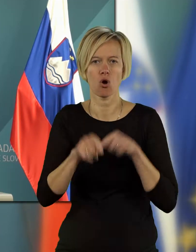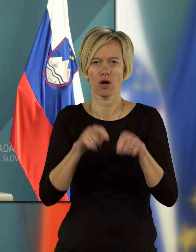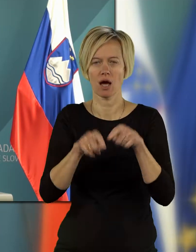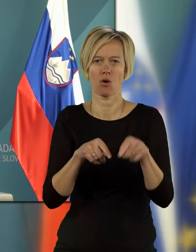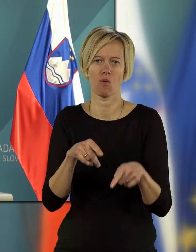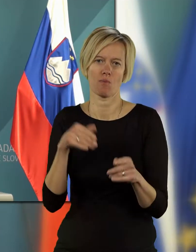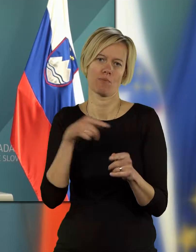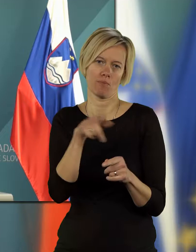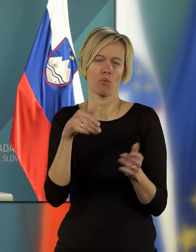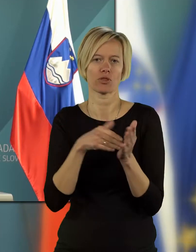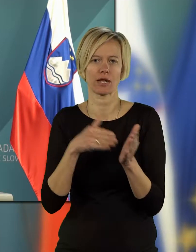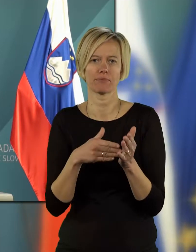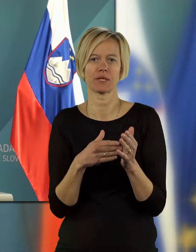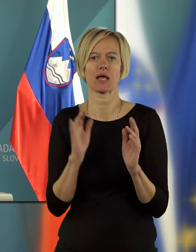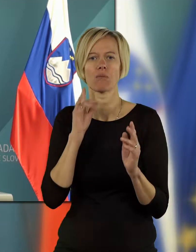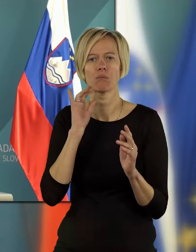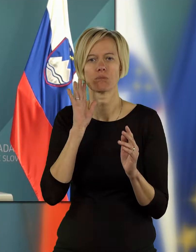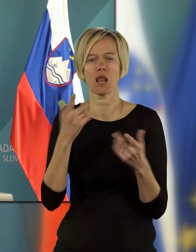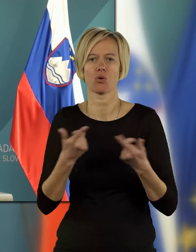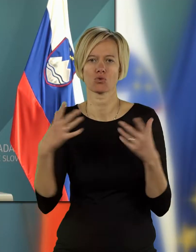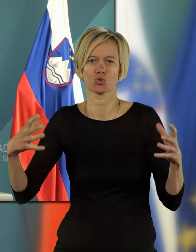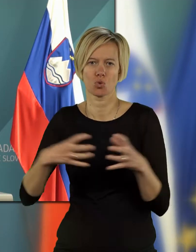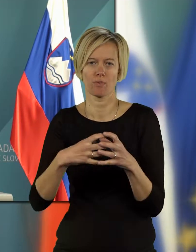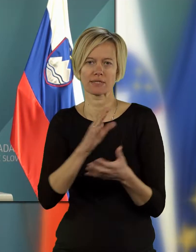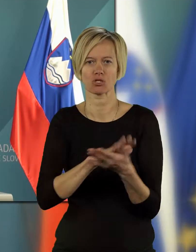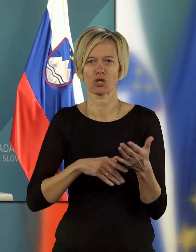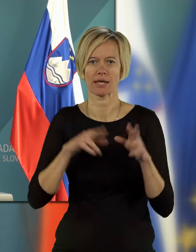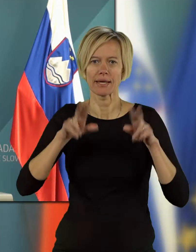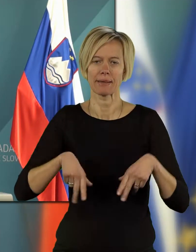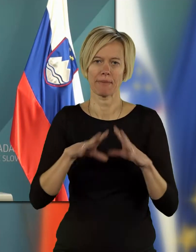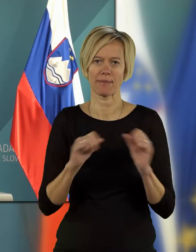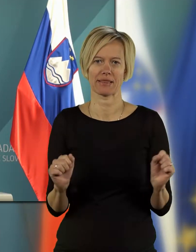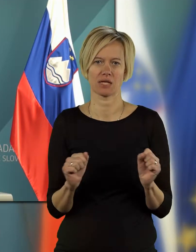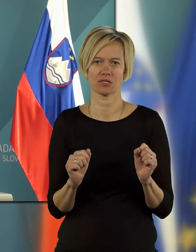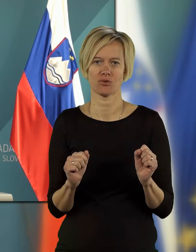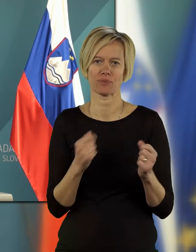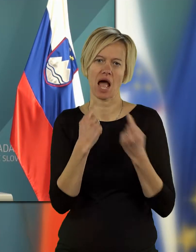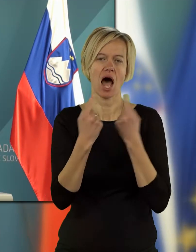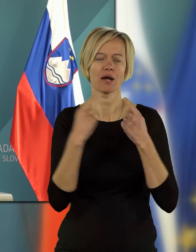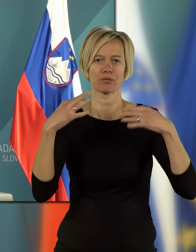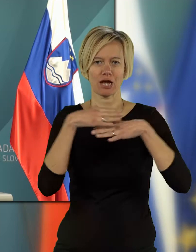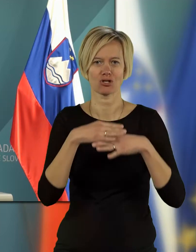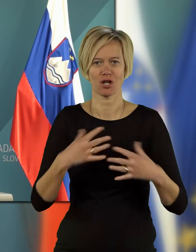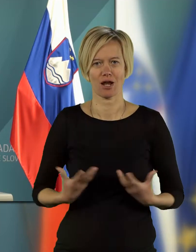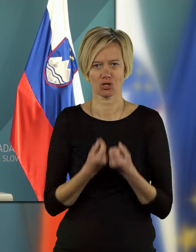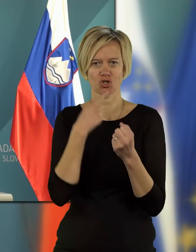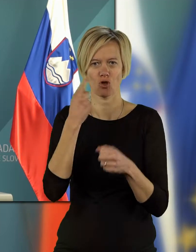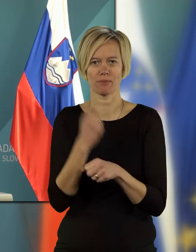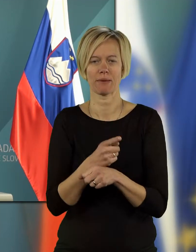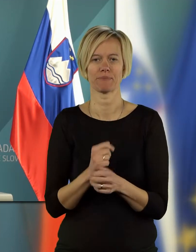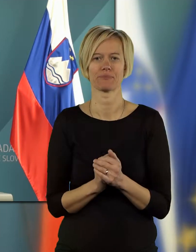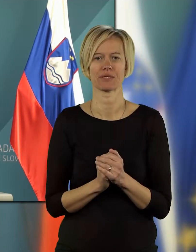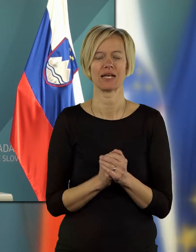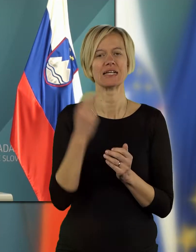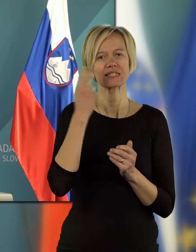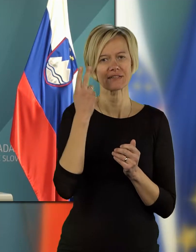vseh korakov, ki so potrebni za to, da bi lahko skupaj začeli z implementacijo arbitražne